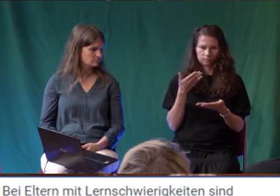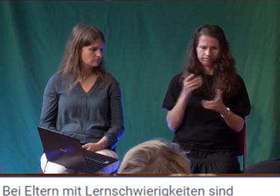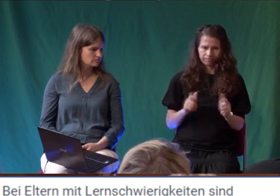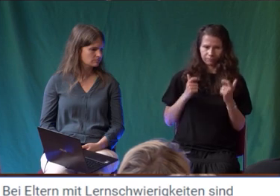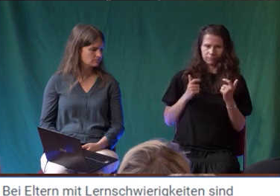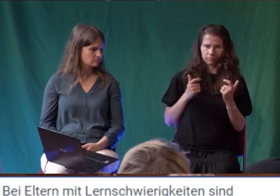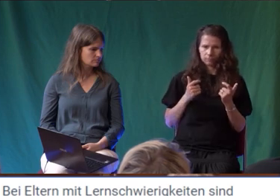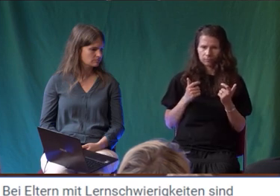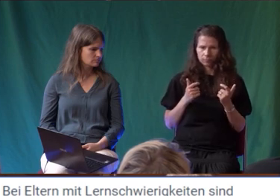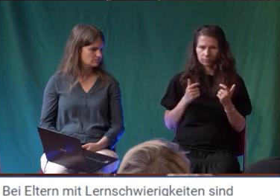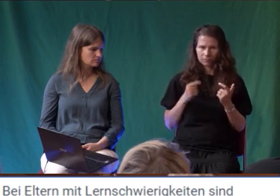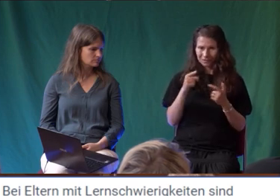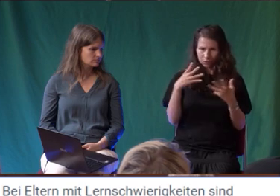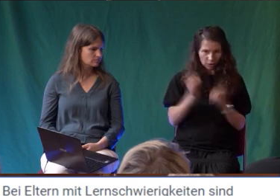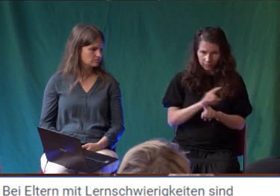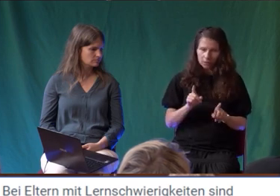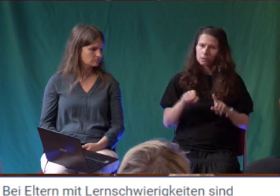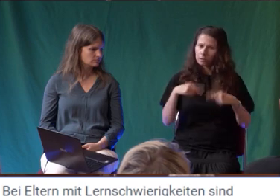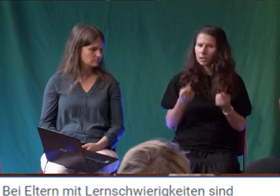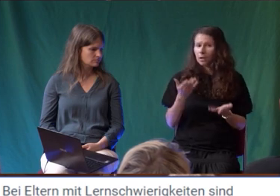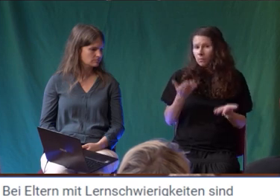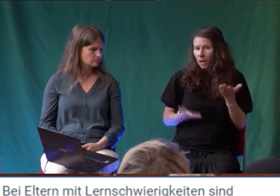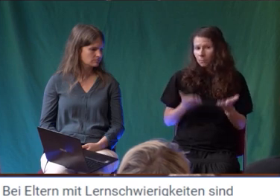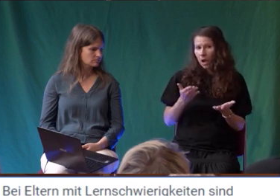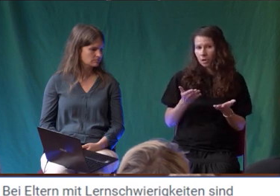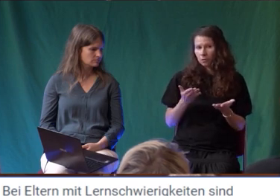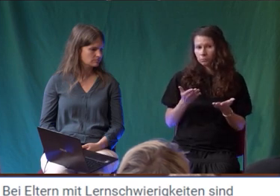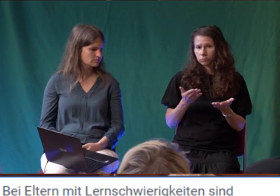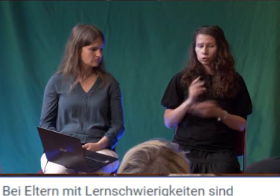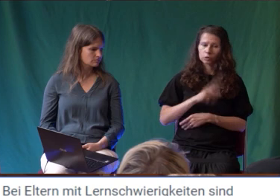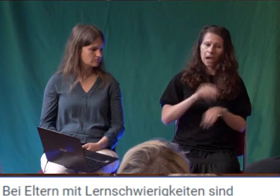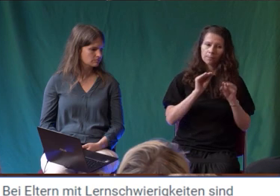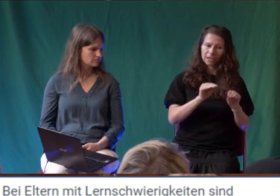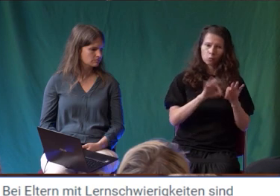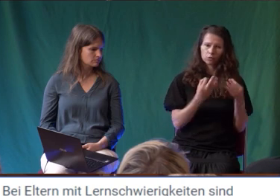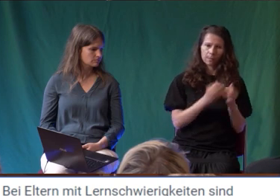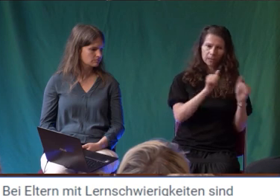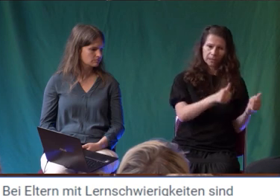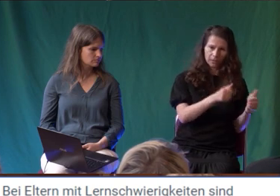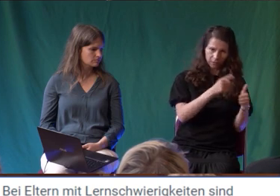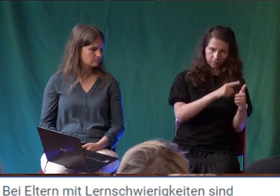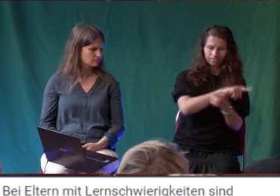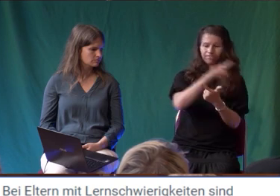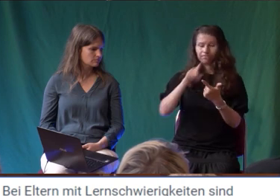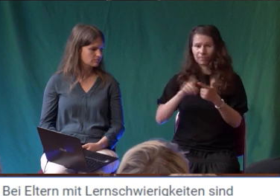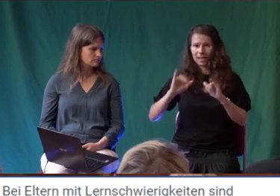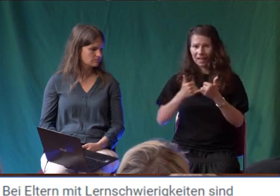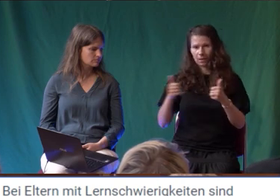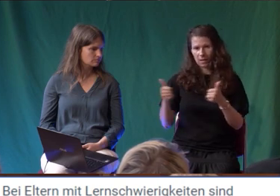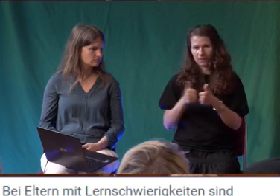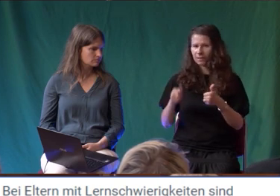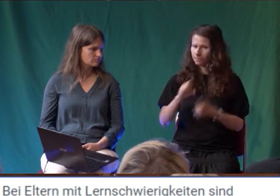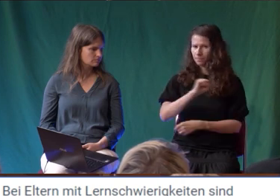dann ist manchmal tatsächlich zusätzlich zur sozialpädagogischen Familienhilfe Eltern Assistenz sehr